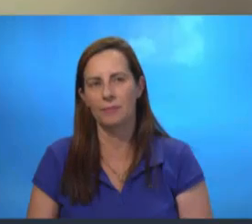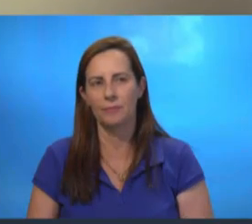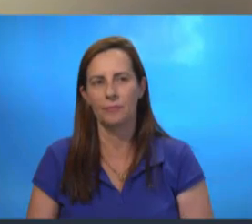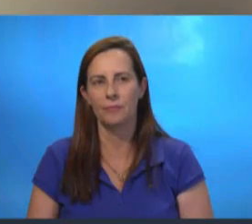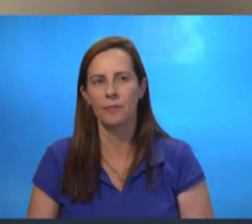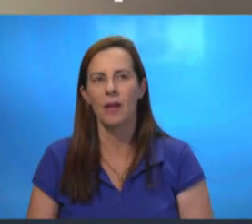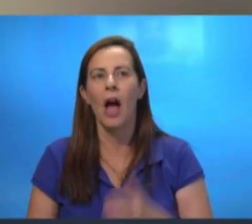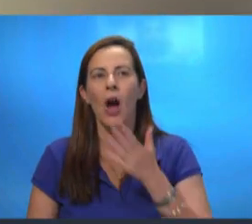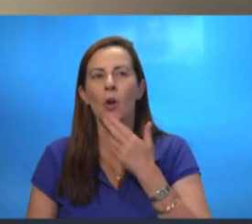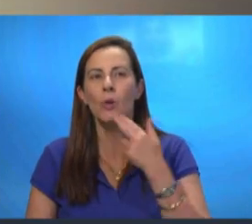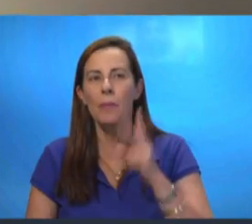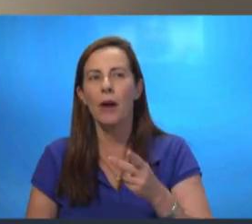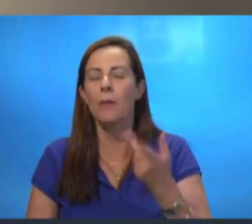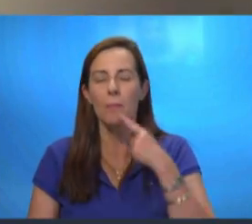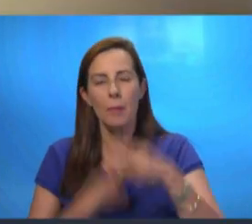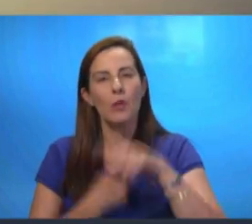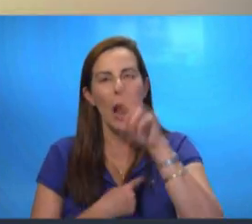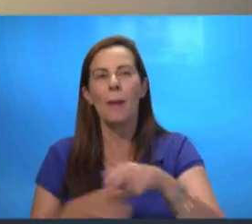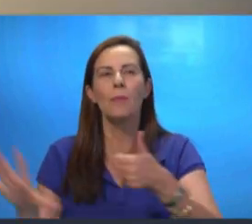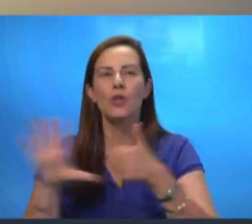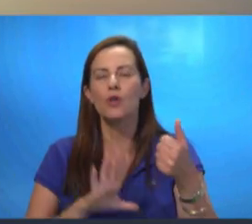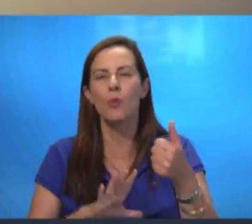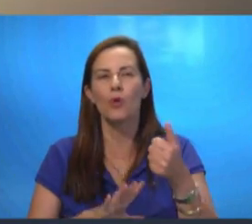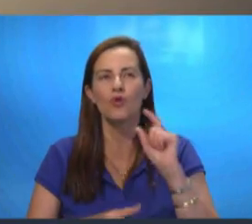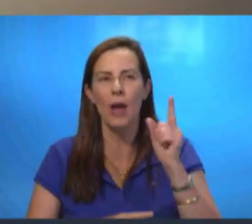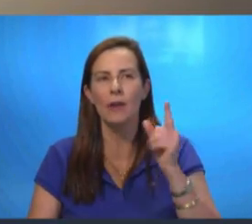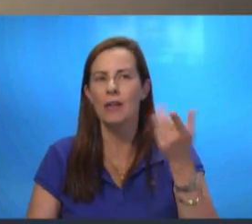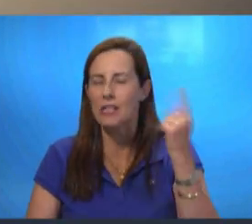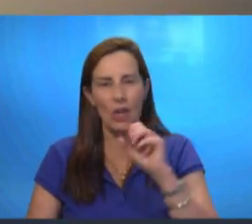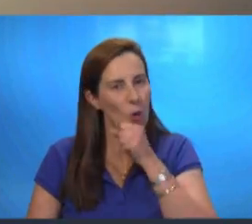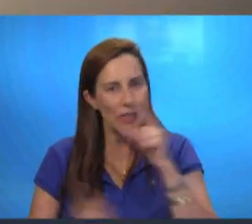بالنسبه لليهود العراقيين 26 قرن ترى